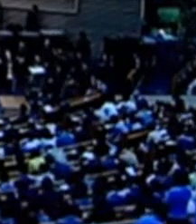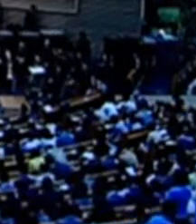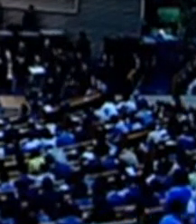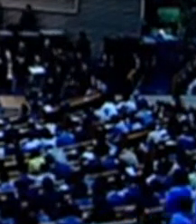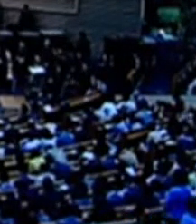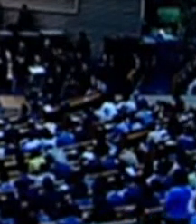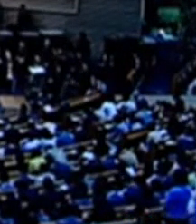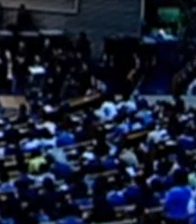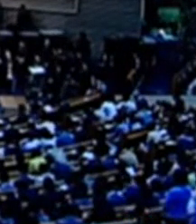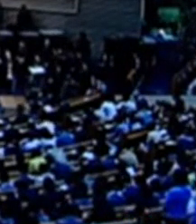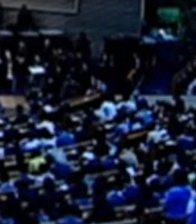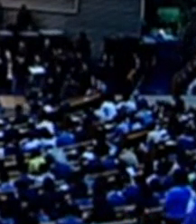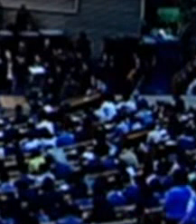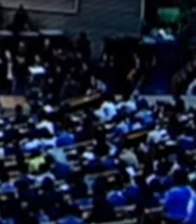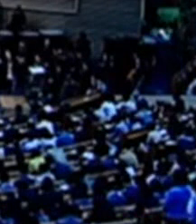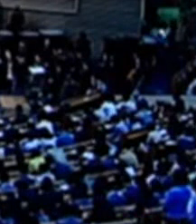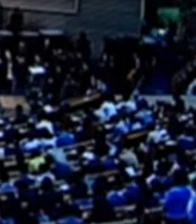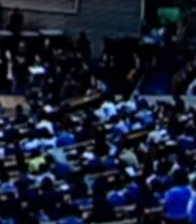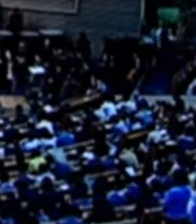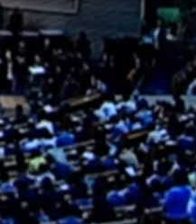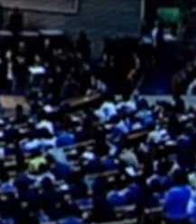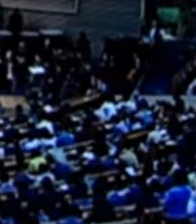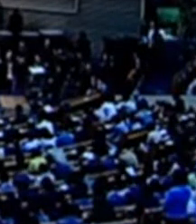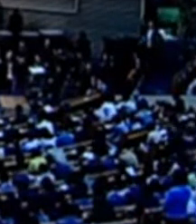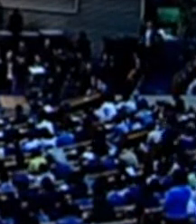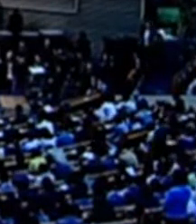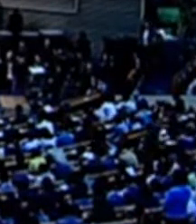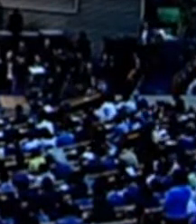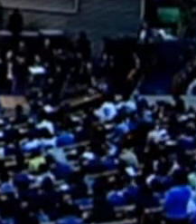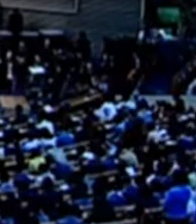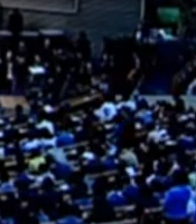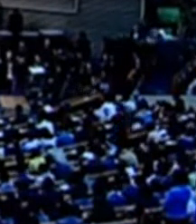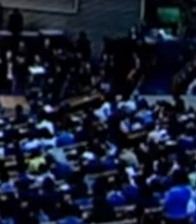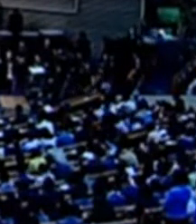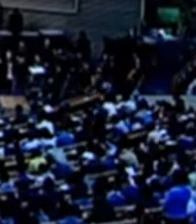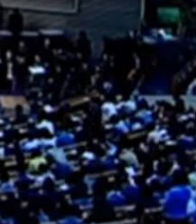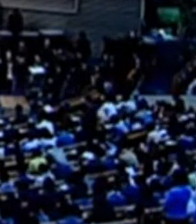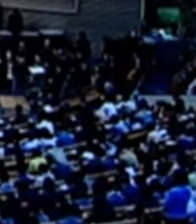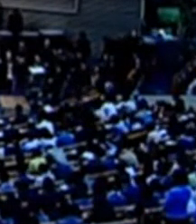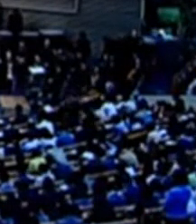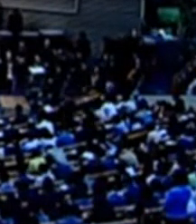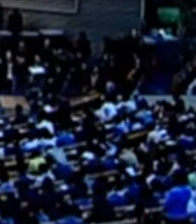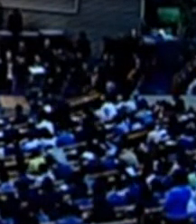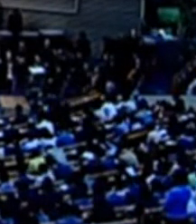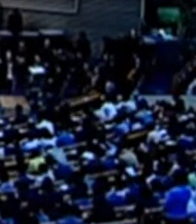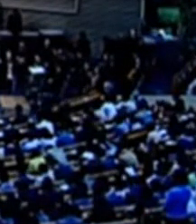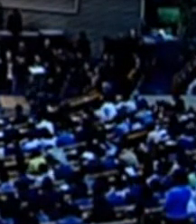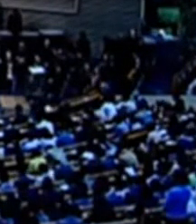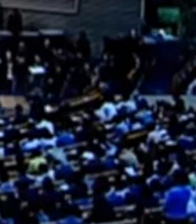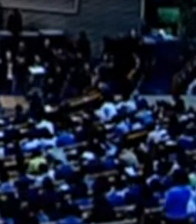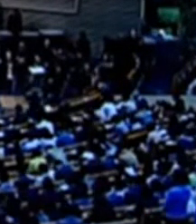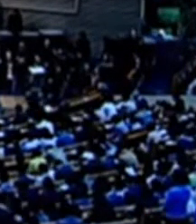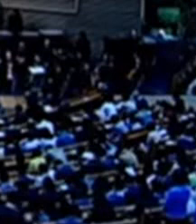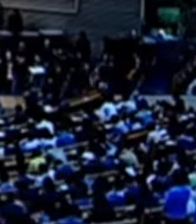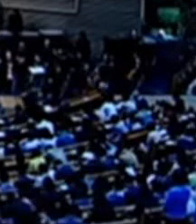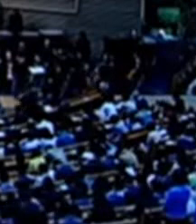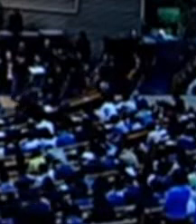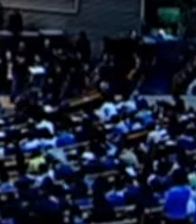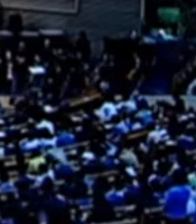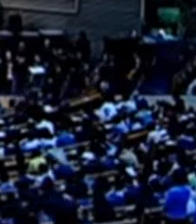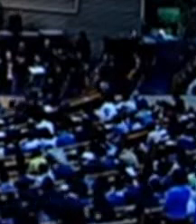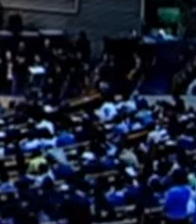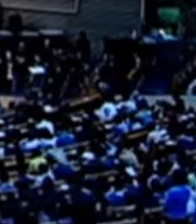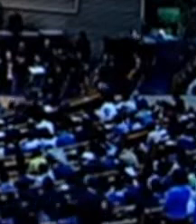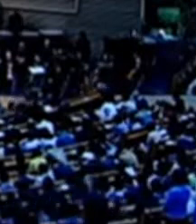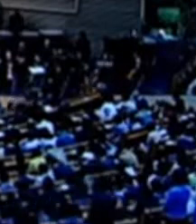주소서. 아버지 하나님 원합니다. 하나님, 복을 받기를 원합니다.